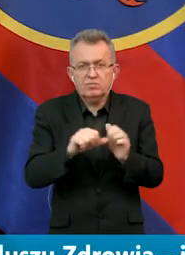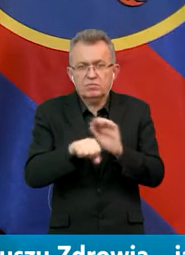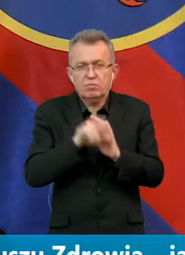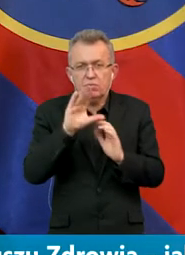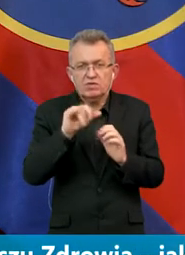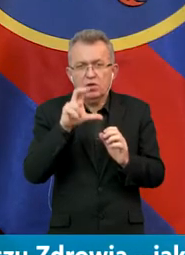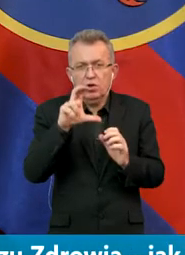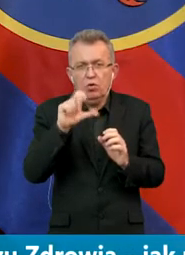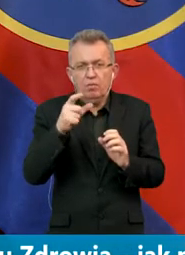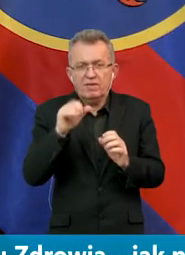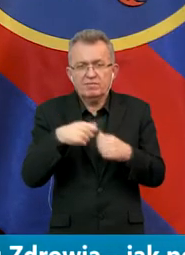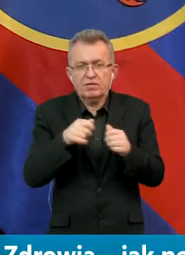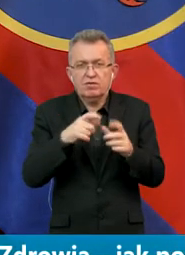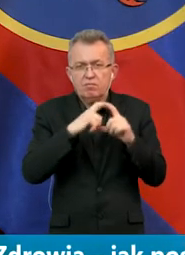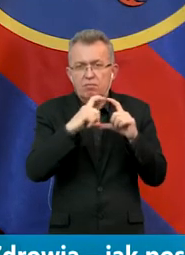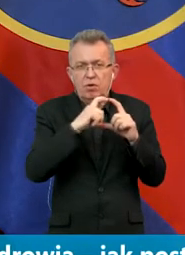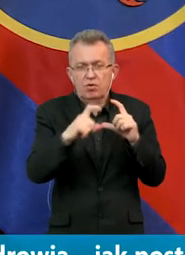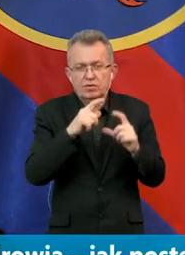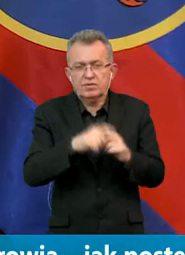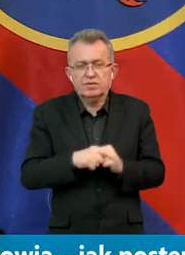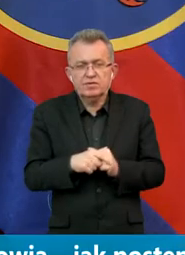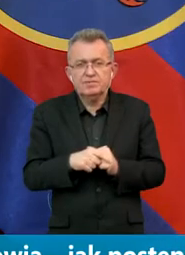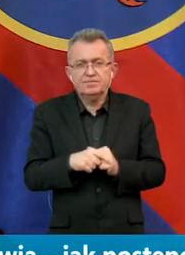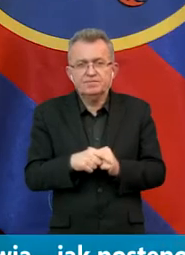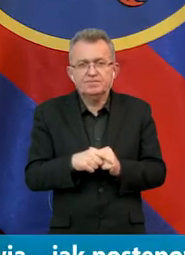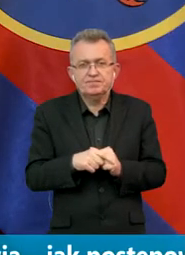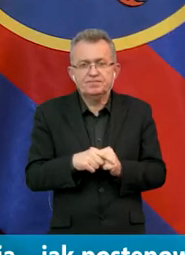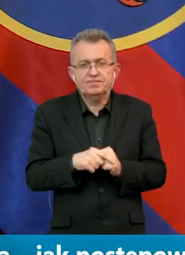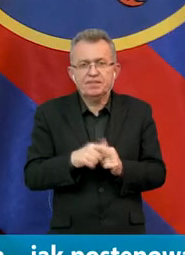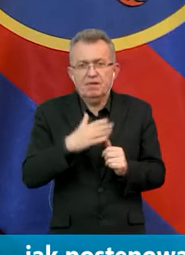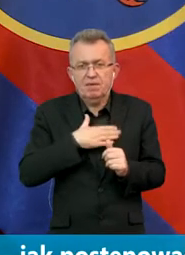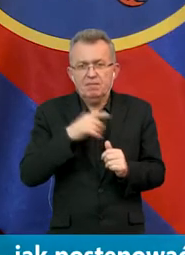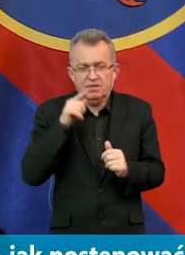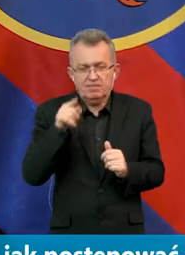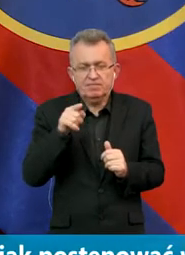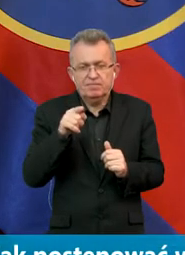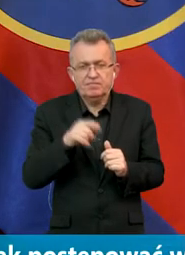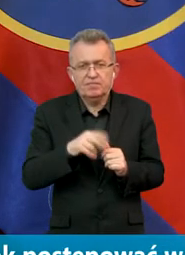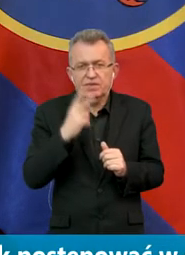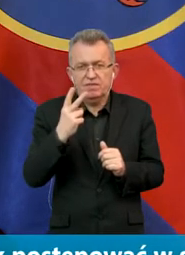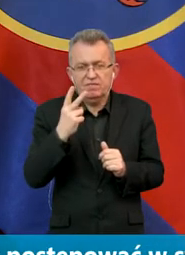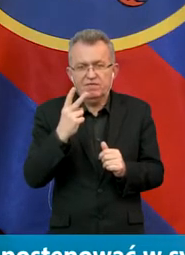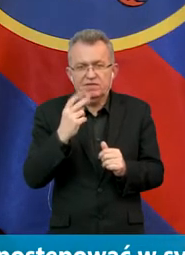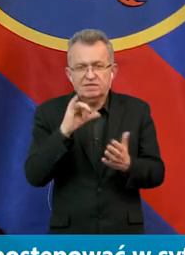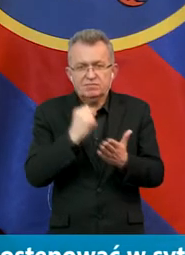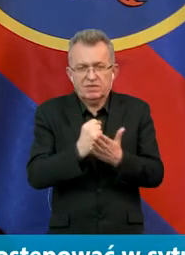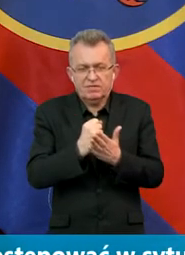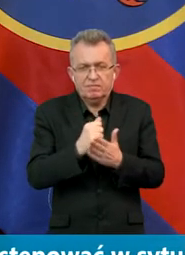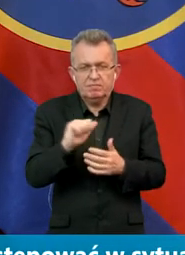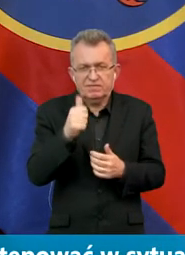ułatwić sprzedaż deweloperowi pod kolejne blokowisko? Pani Igo, mamy tutaj dwa elementy. Po